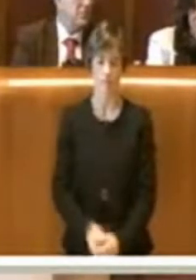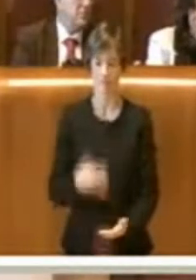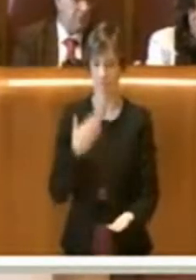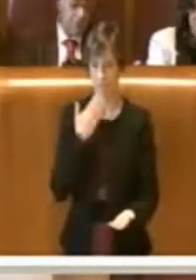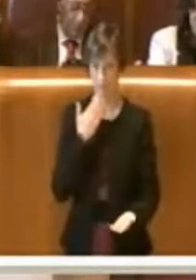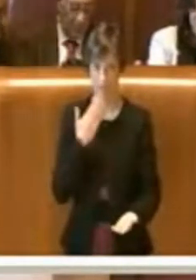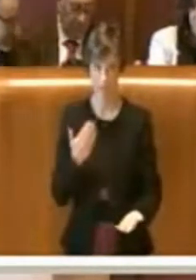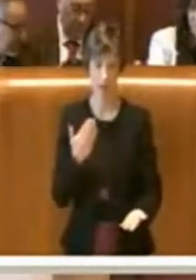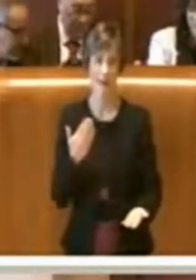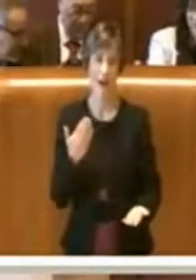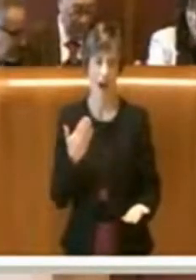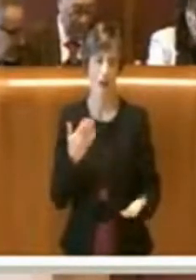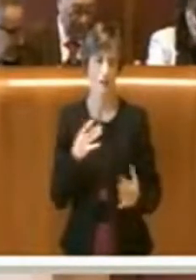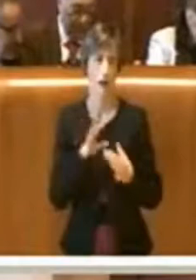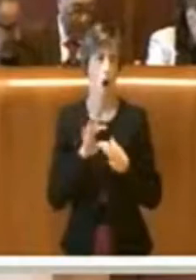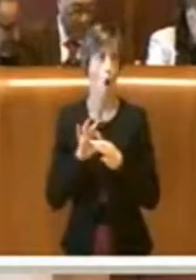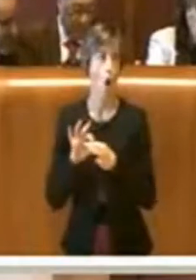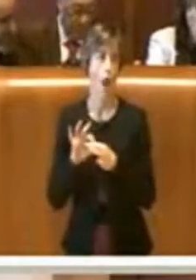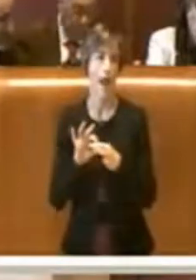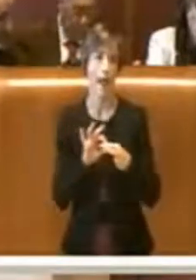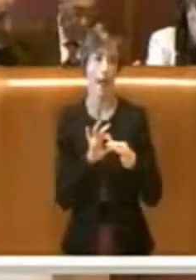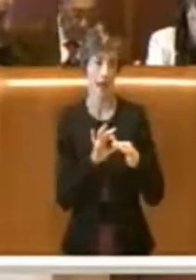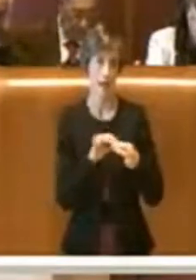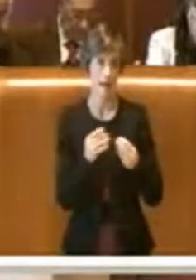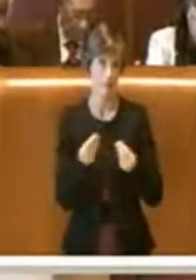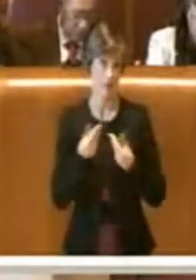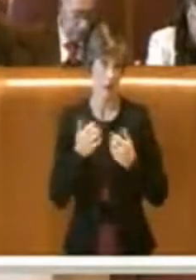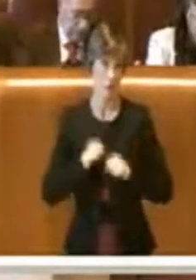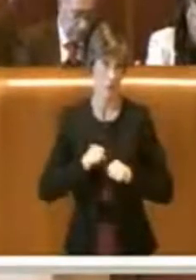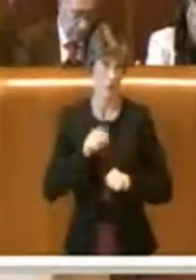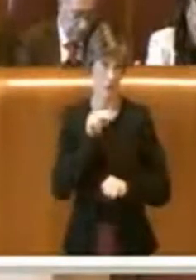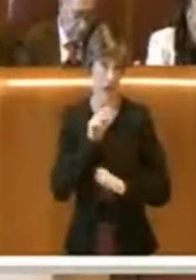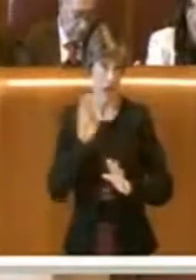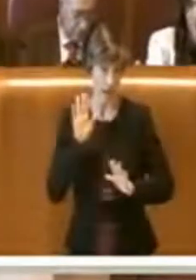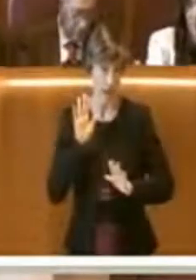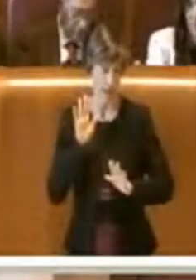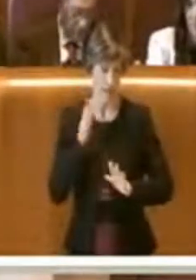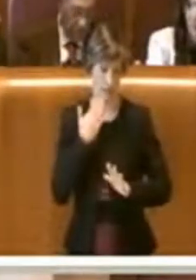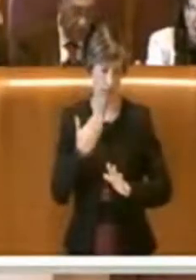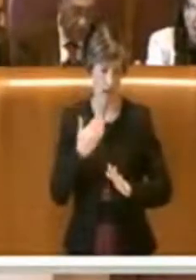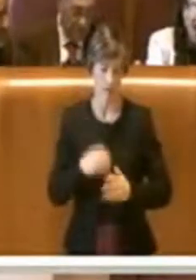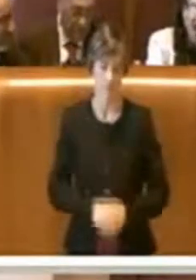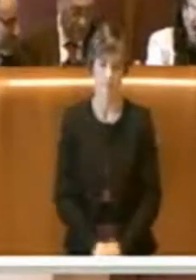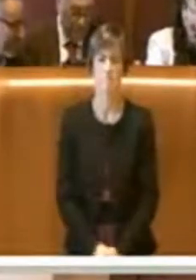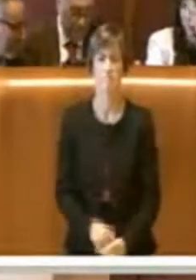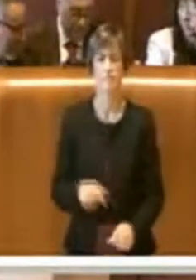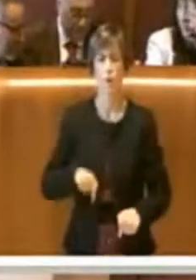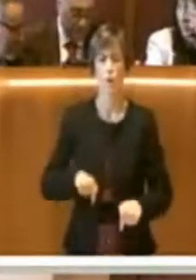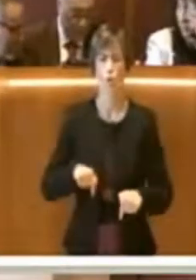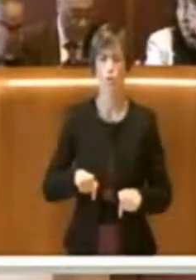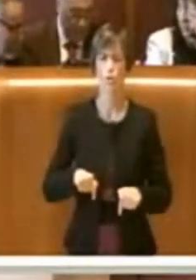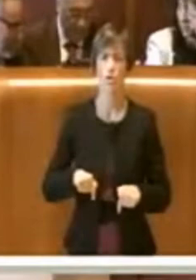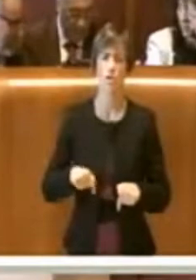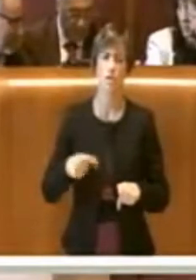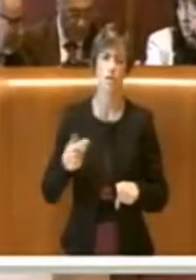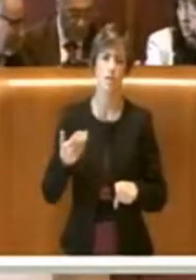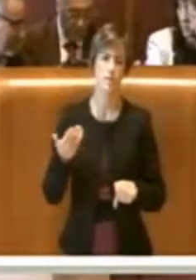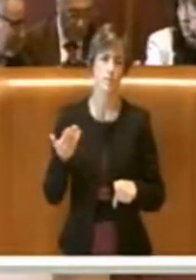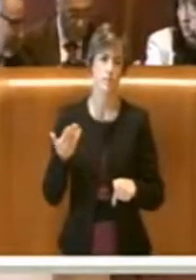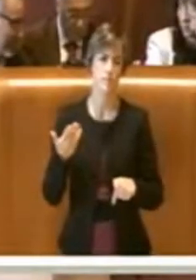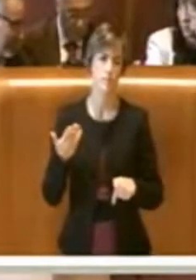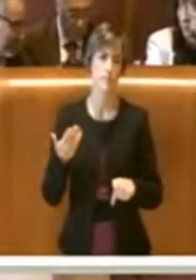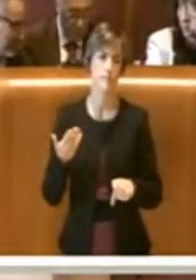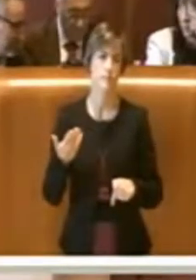grazie ai colleghi se mi fanno parlare. Allora, io direi che oggi è un...